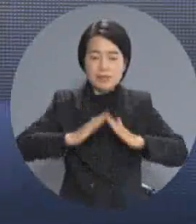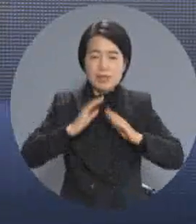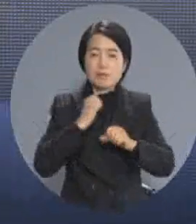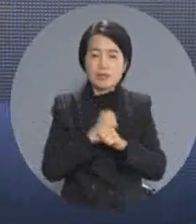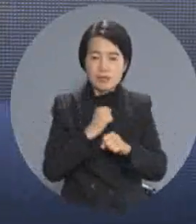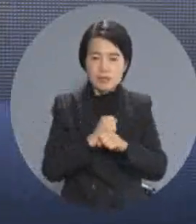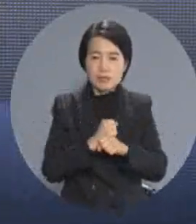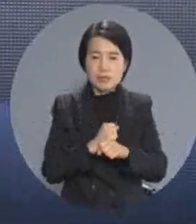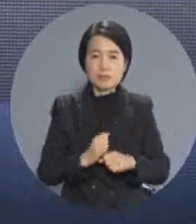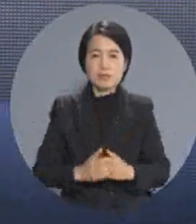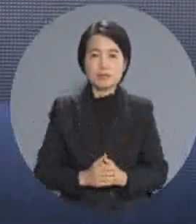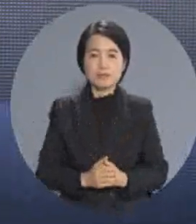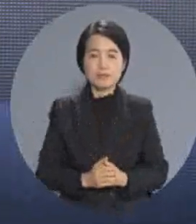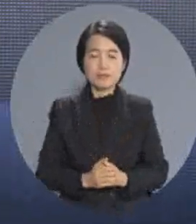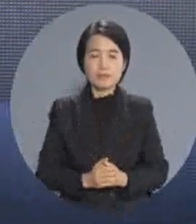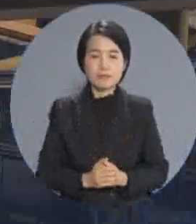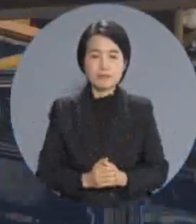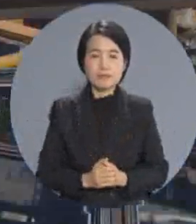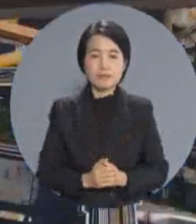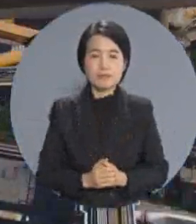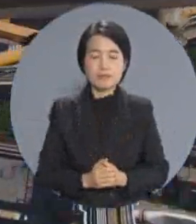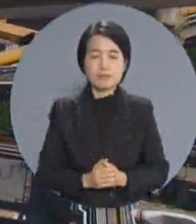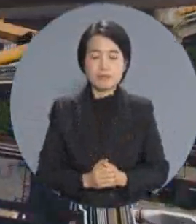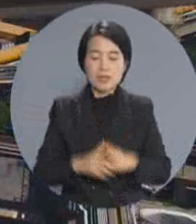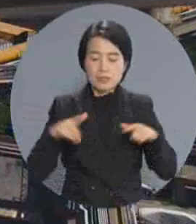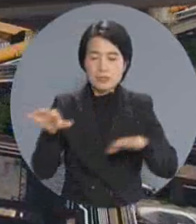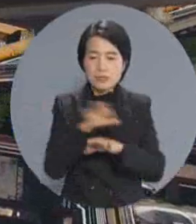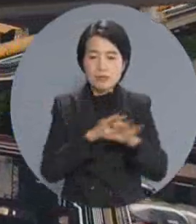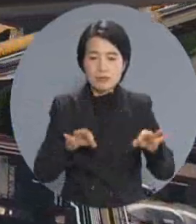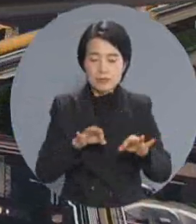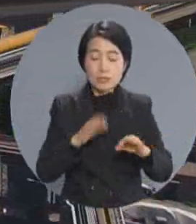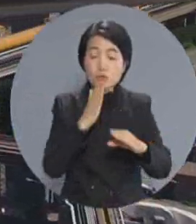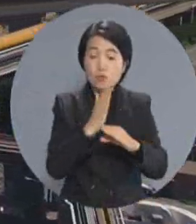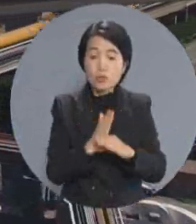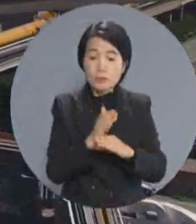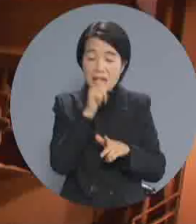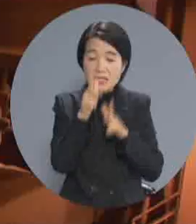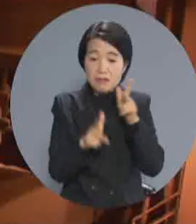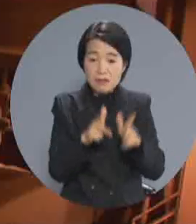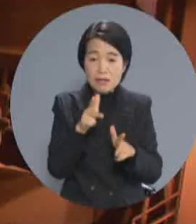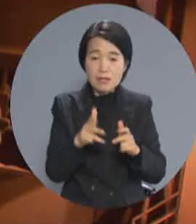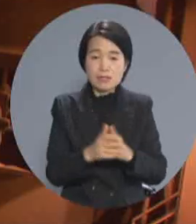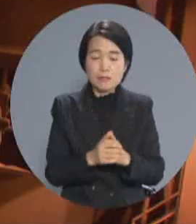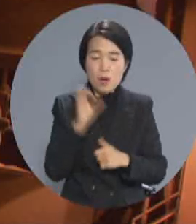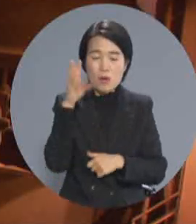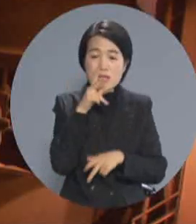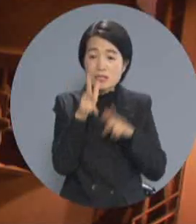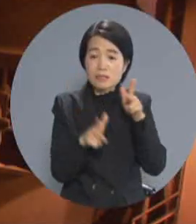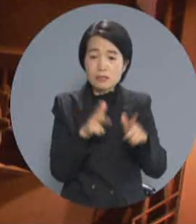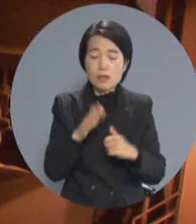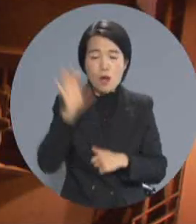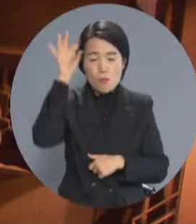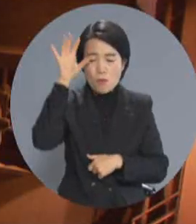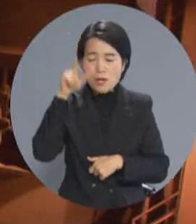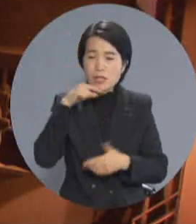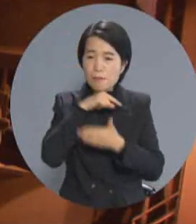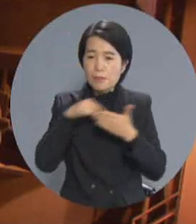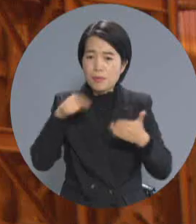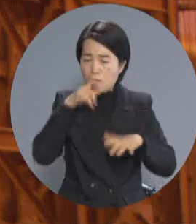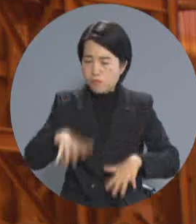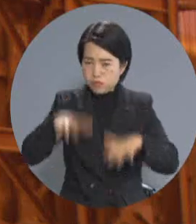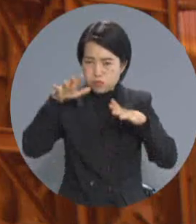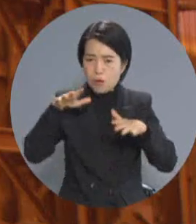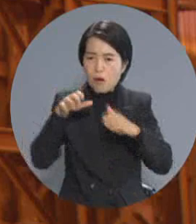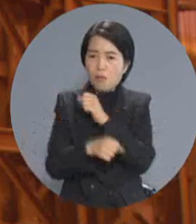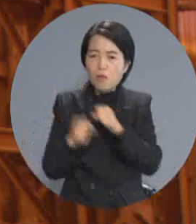체인 클러스터를 구축하게 될 것입니다. 지역 경제의 또 다른 축인 철강 산업, 광양제철소도 포항에서 발생한 수해 복구를